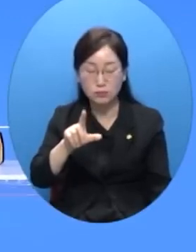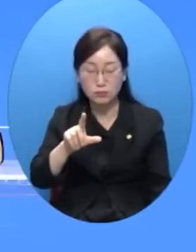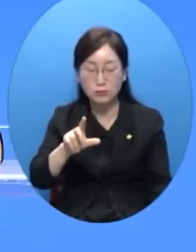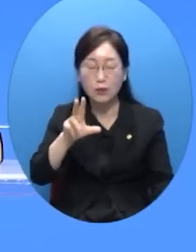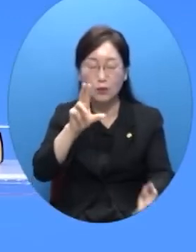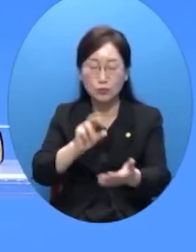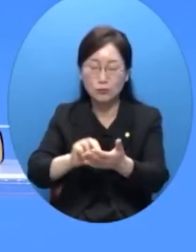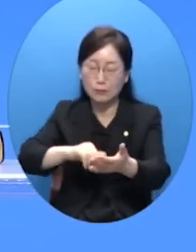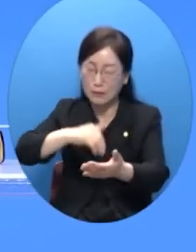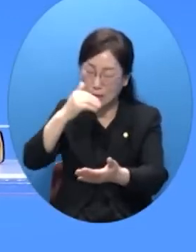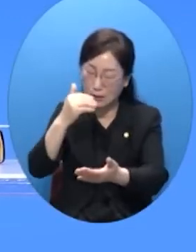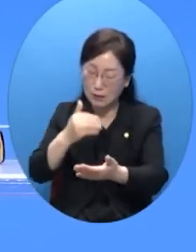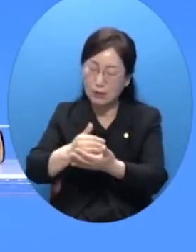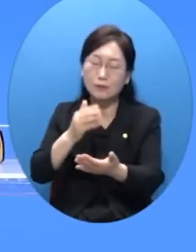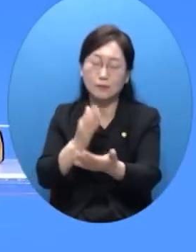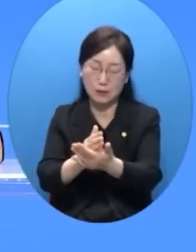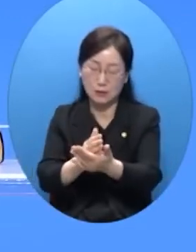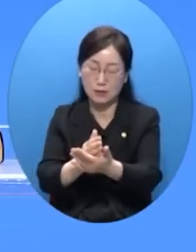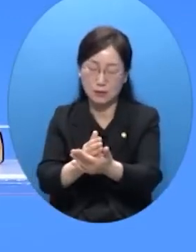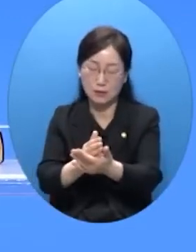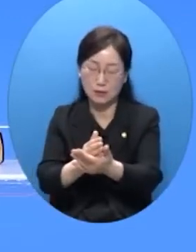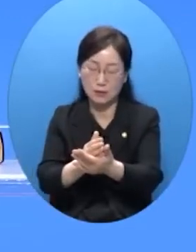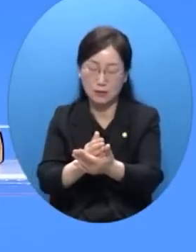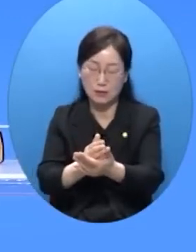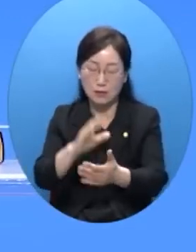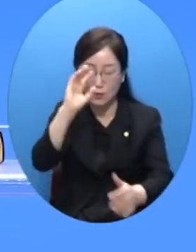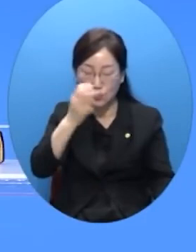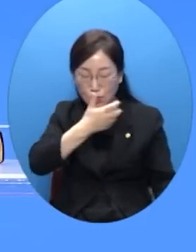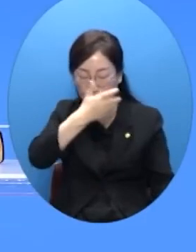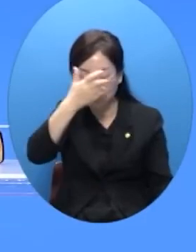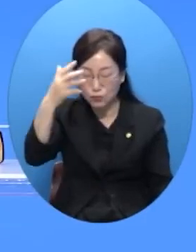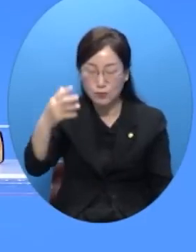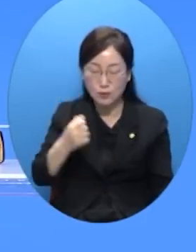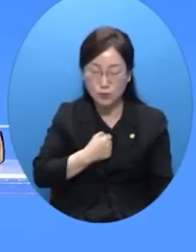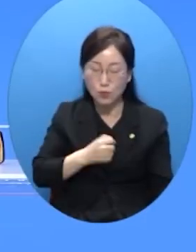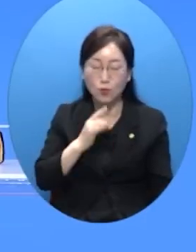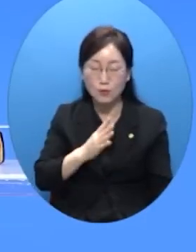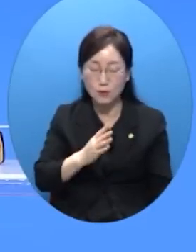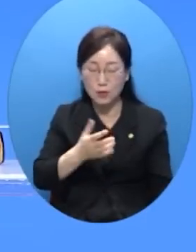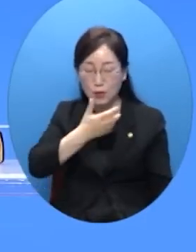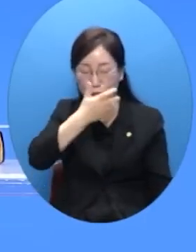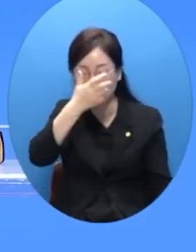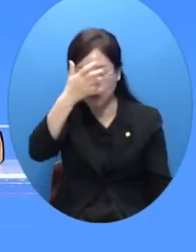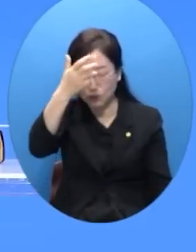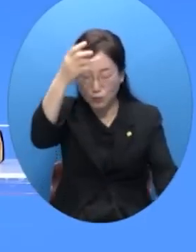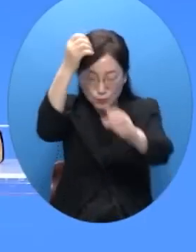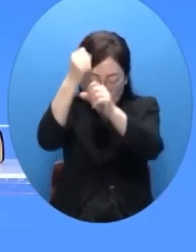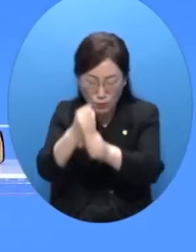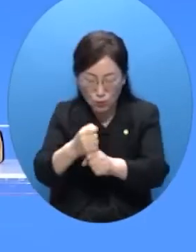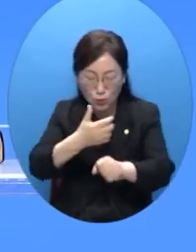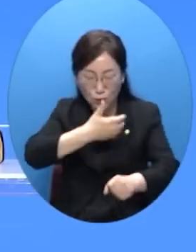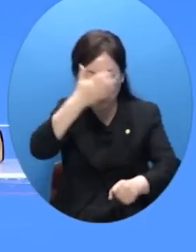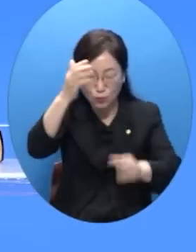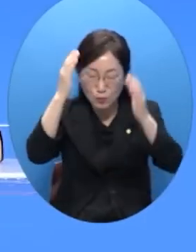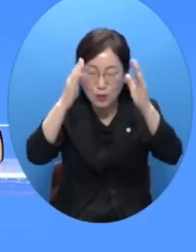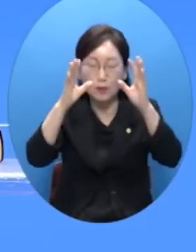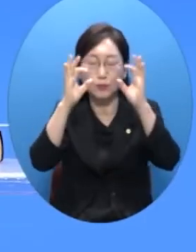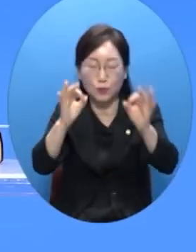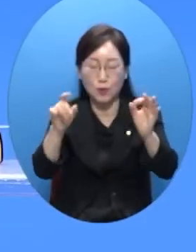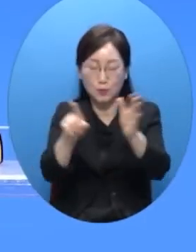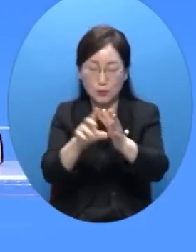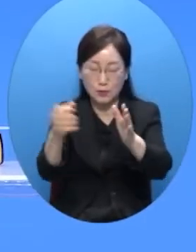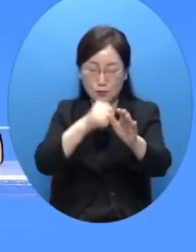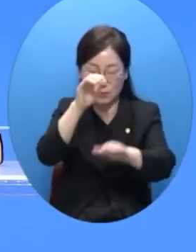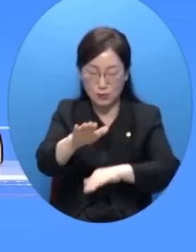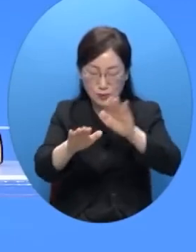문제 많은 인생을 살지 않게 하여 주시고 거룩한 꿈을 꾸고 오직 그 꿈만 붙잡고 꿈만 바라보고 믿음으로